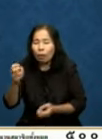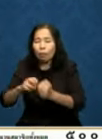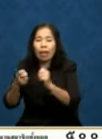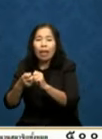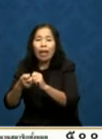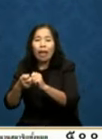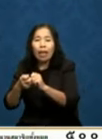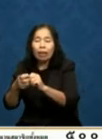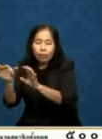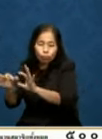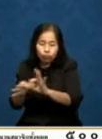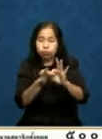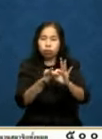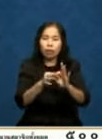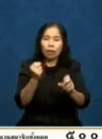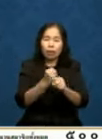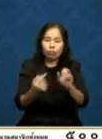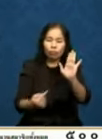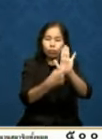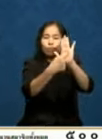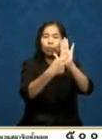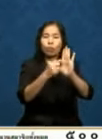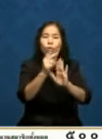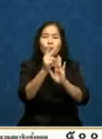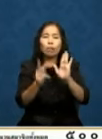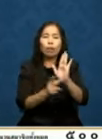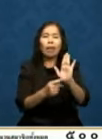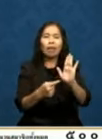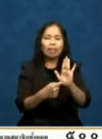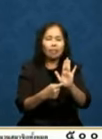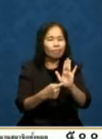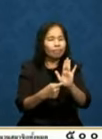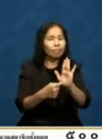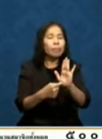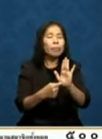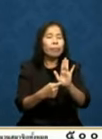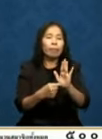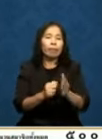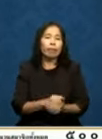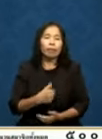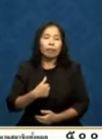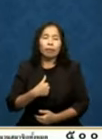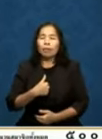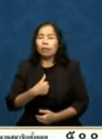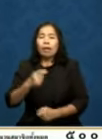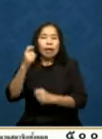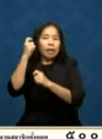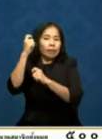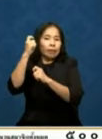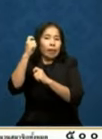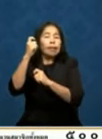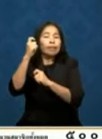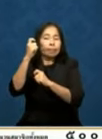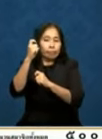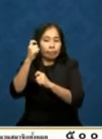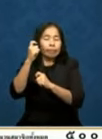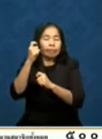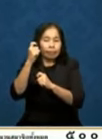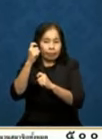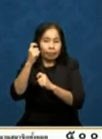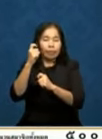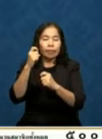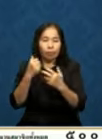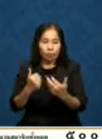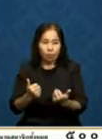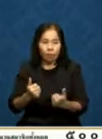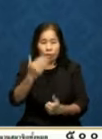ๆแล้วมาเป็นตัวกำหนดในสังคมนั้นมันย่อมสุ่มเสี่ยงกับสิ่งที่